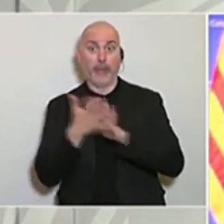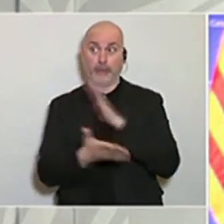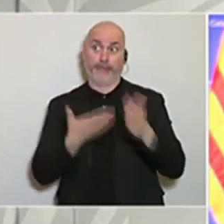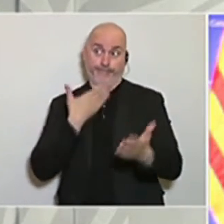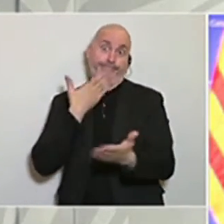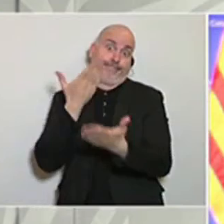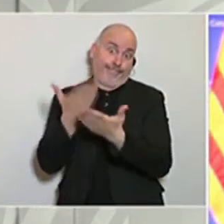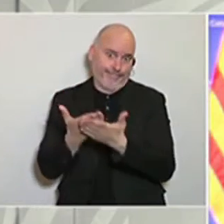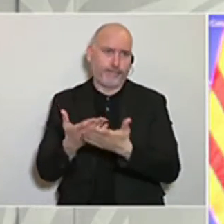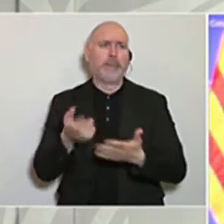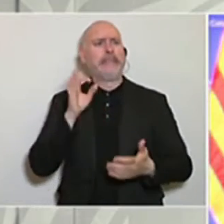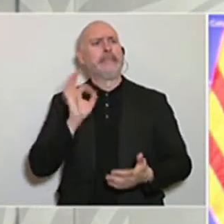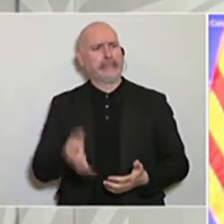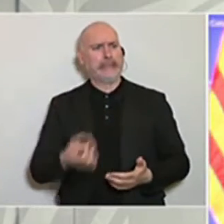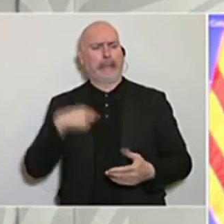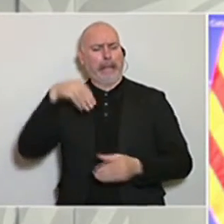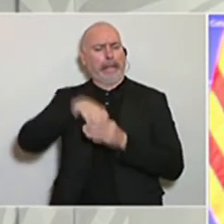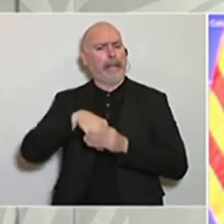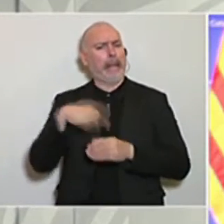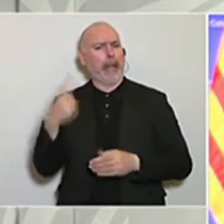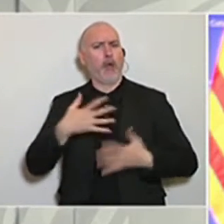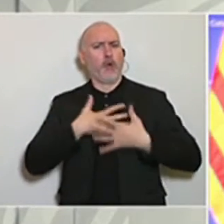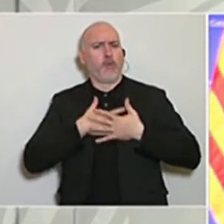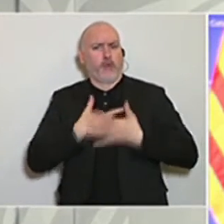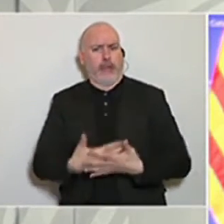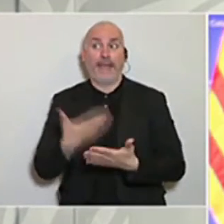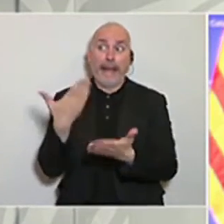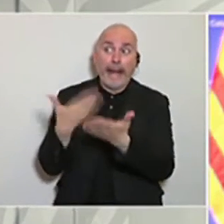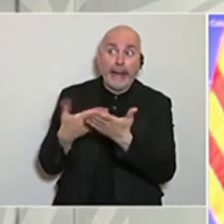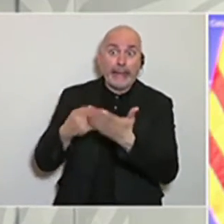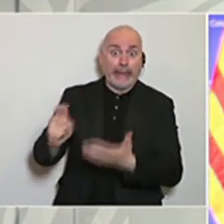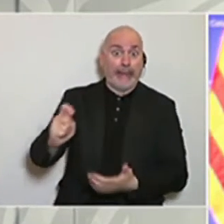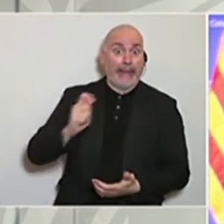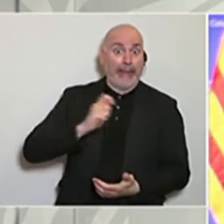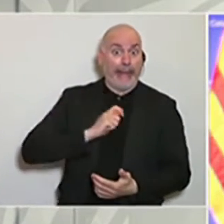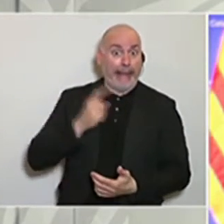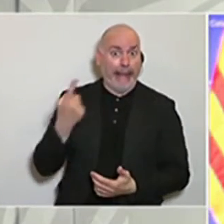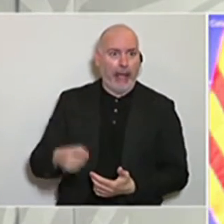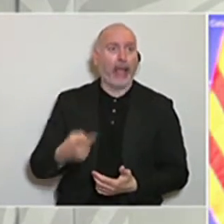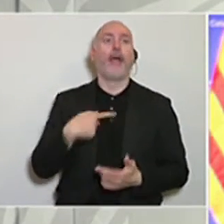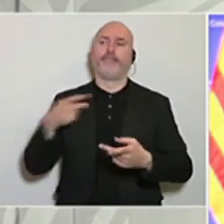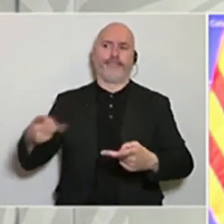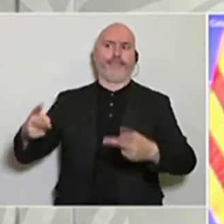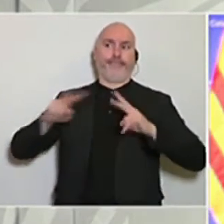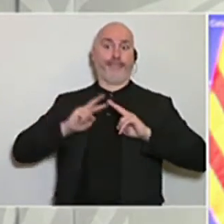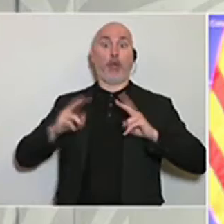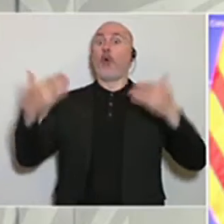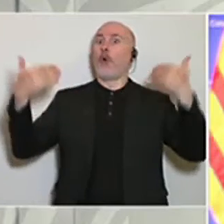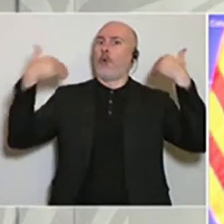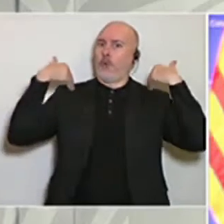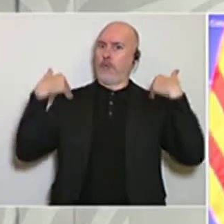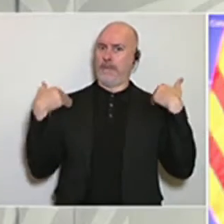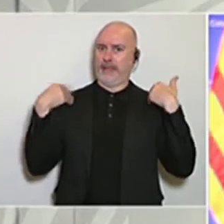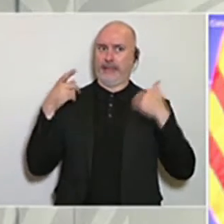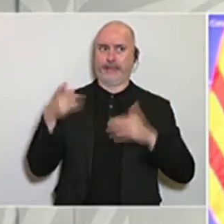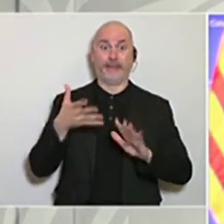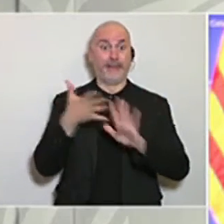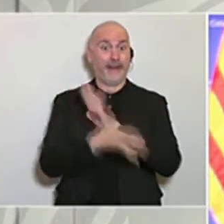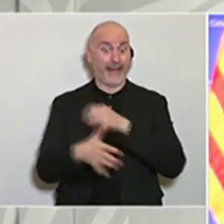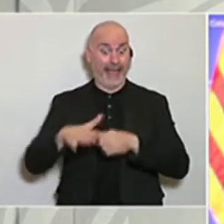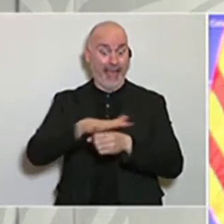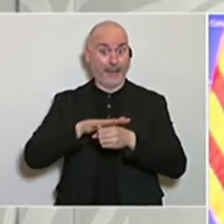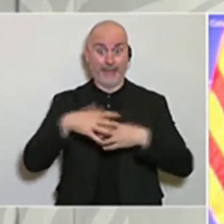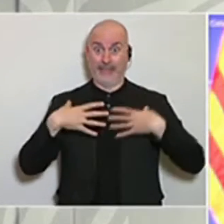senyals, aquesta voluntat i aquestes garanties per part del govern de l'estat espanyol de que se'n retornin totes aquelles competències. Recordem que ara en l'àmbit de